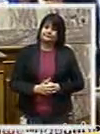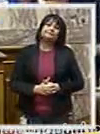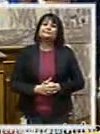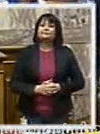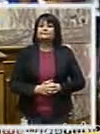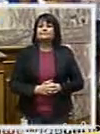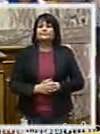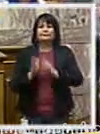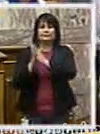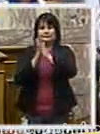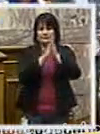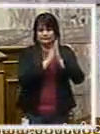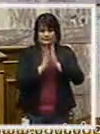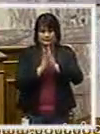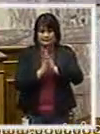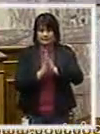Όχι,